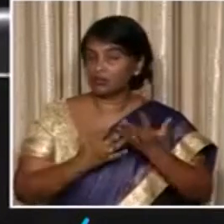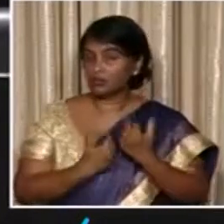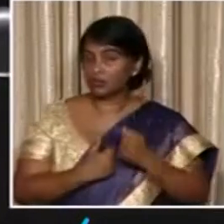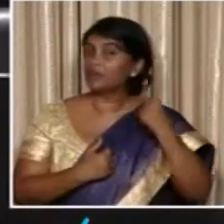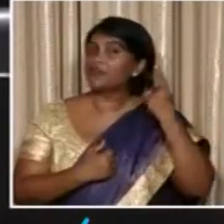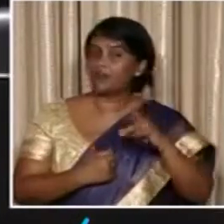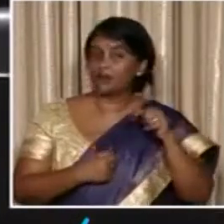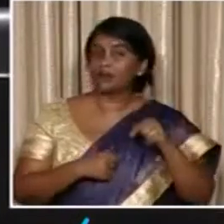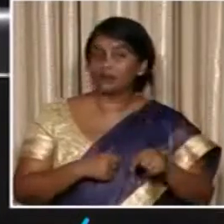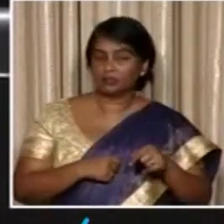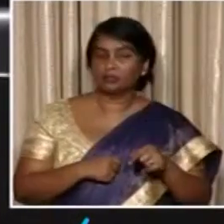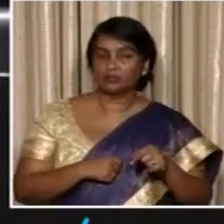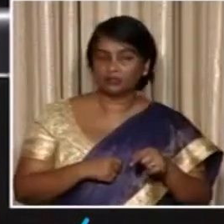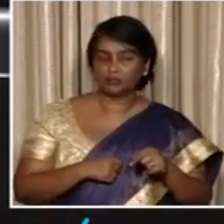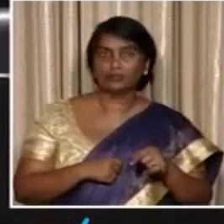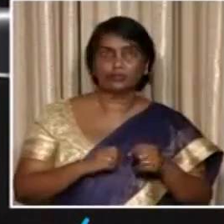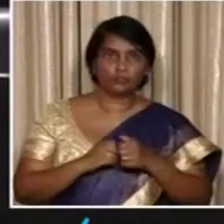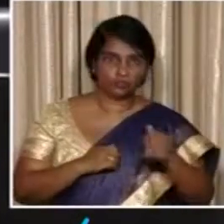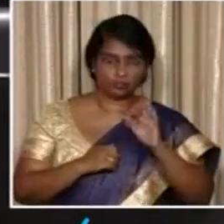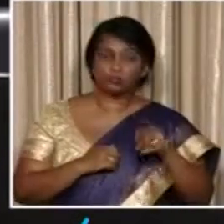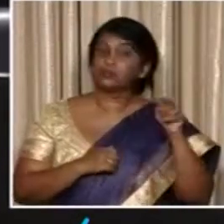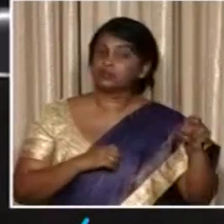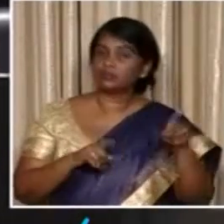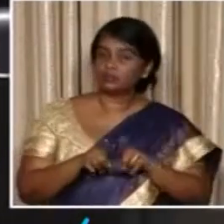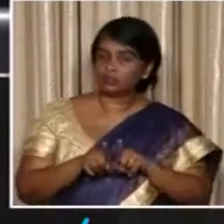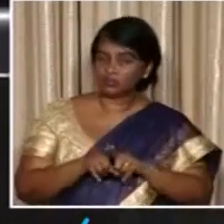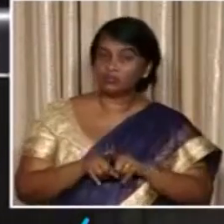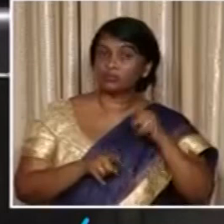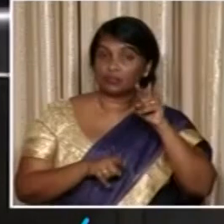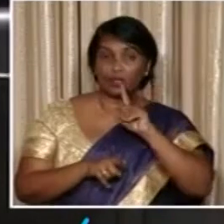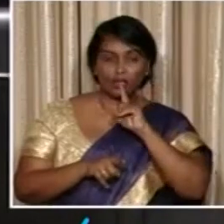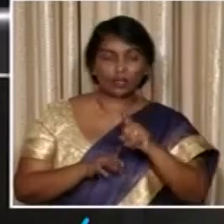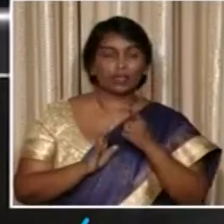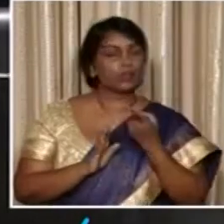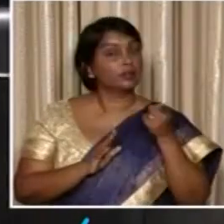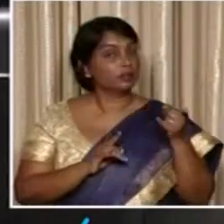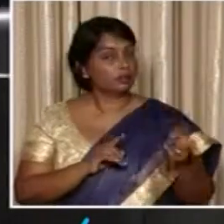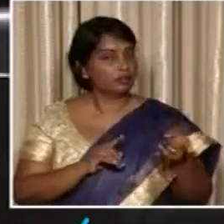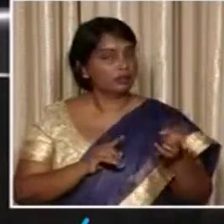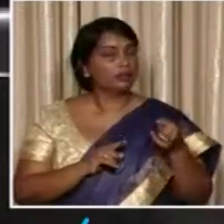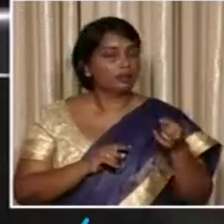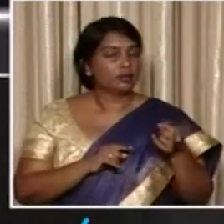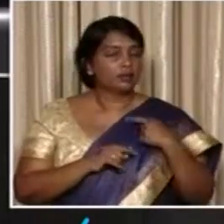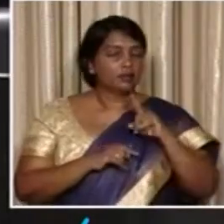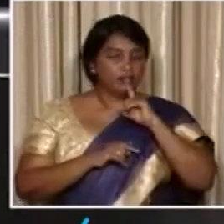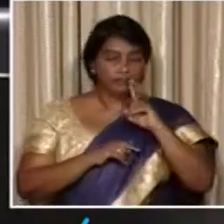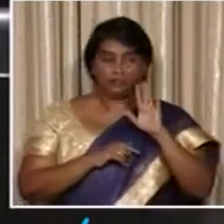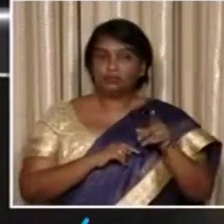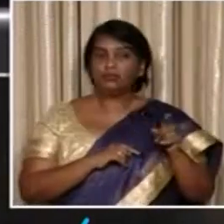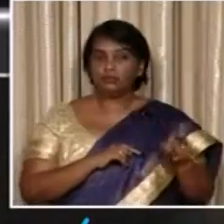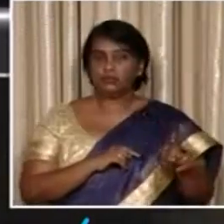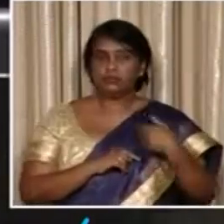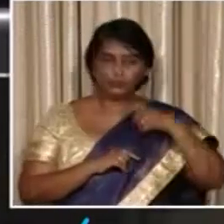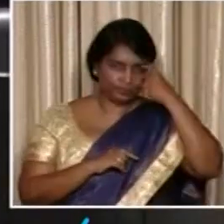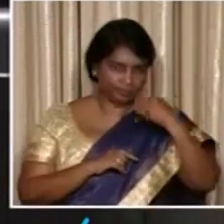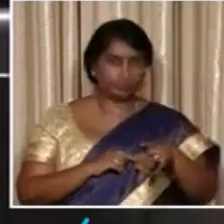දේවල් නිසා තමයි අද අපිට මේ අවස්ථාව ලැබෙන්නේ. ඒ වගේම ඔබතුමාලා කිව්වා මේ නීත් මේ මේ මේ මේකදී මම කියන්නම් මම